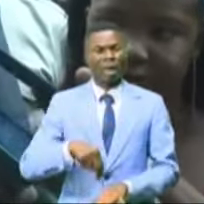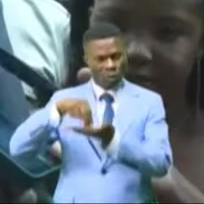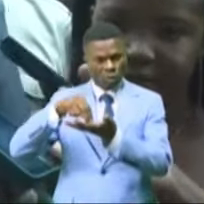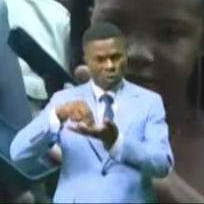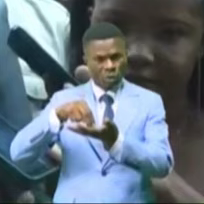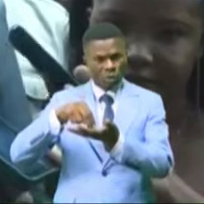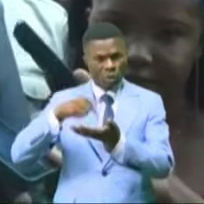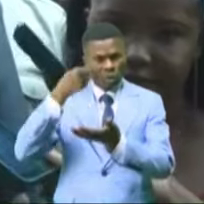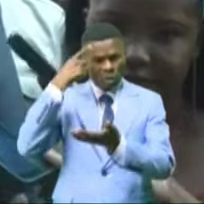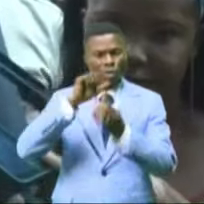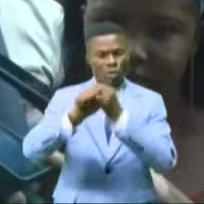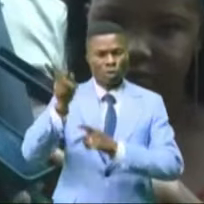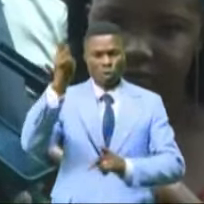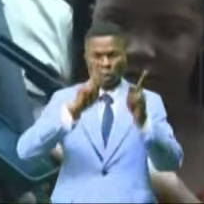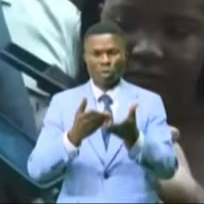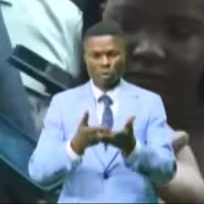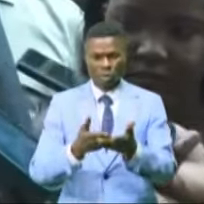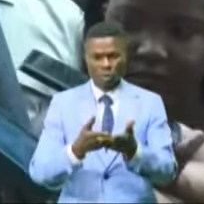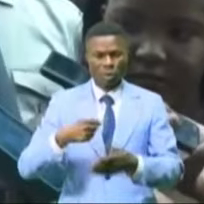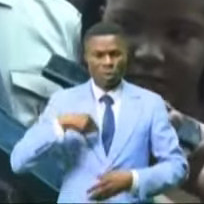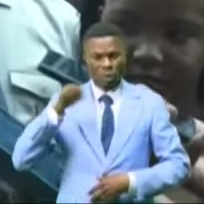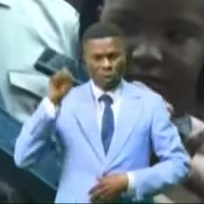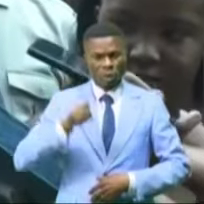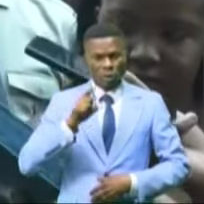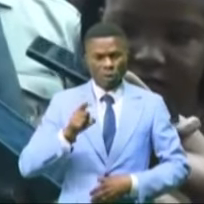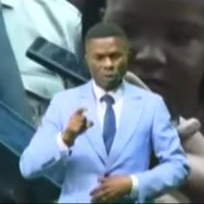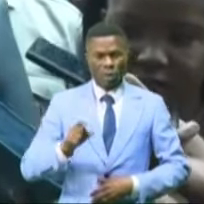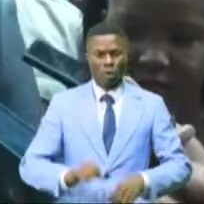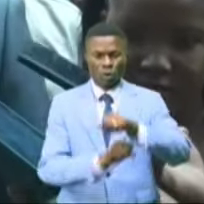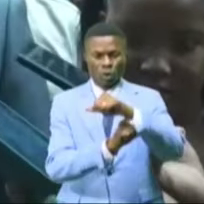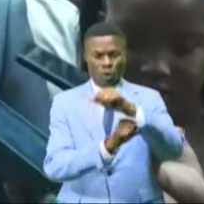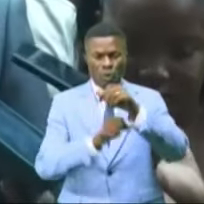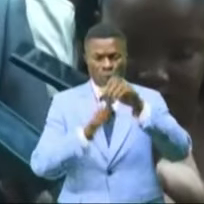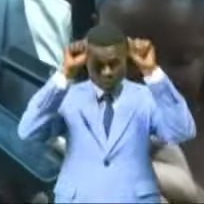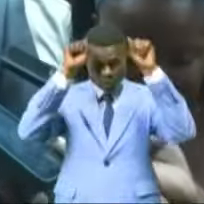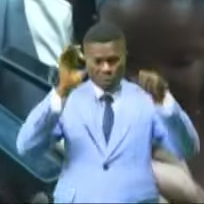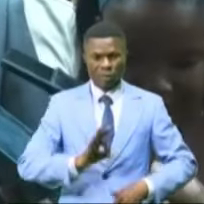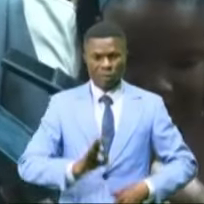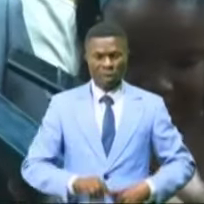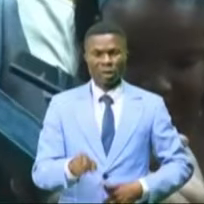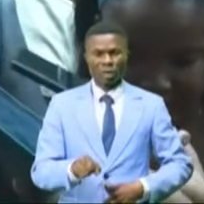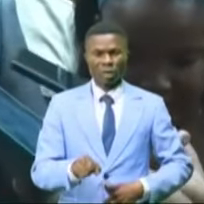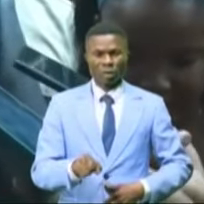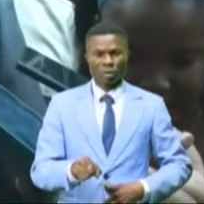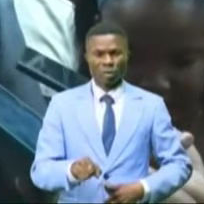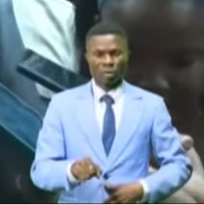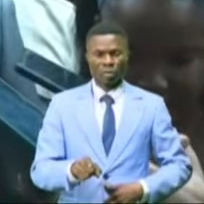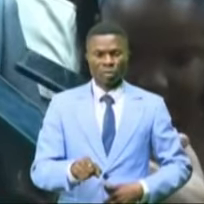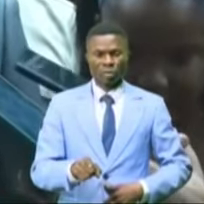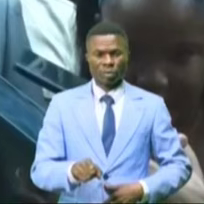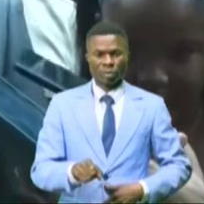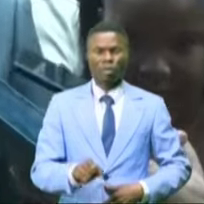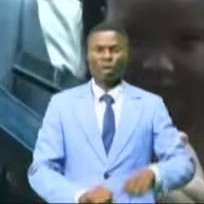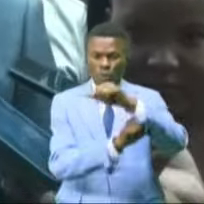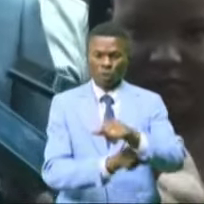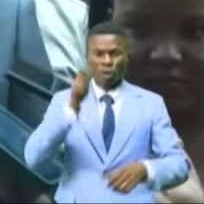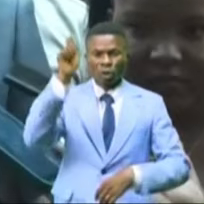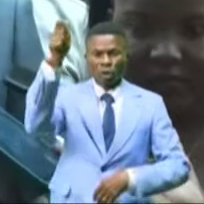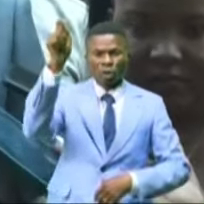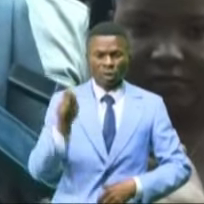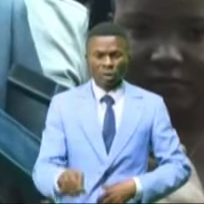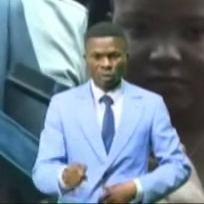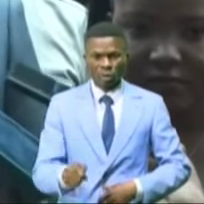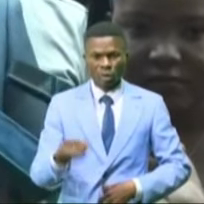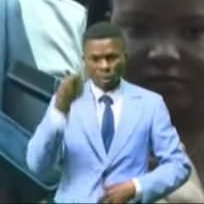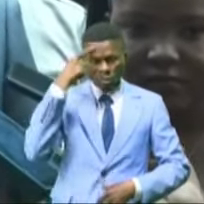pour son intervention. Nous devons tous être derrière les chefs de l'État, Félix Antoine Tshilombo, derrière les FARDC